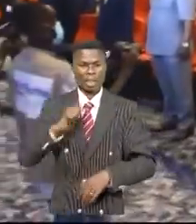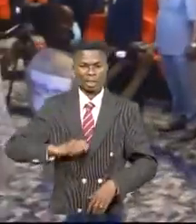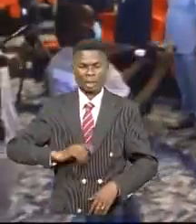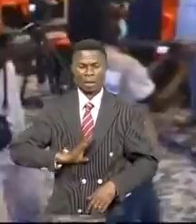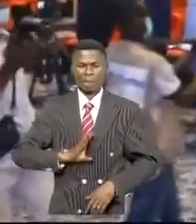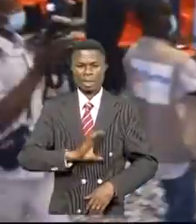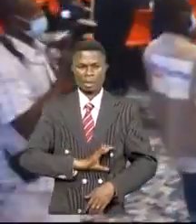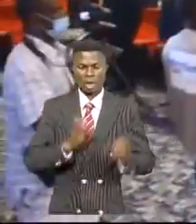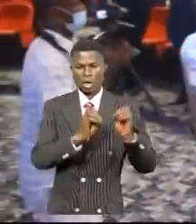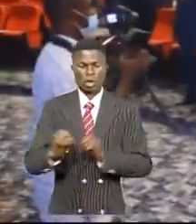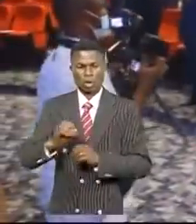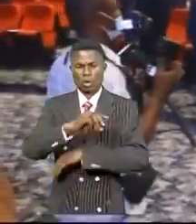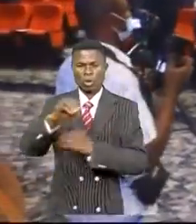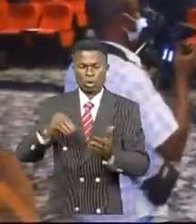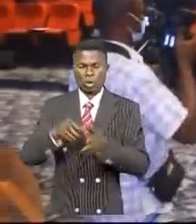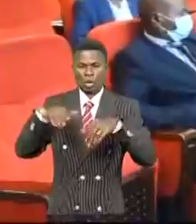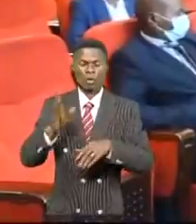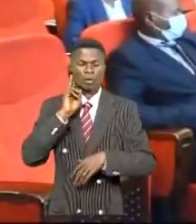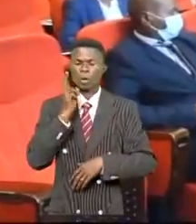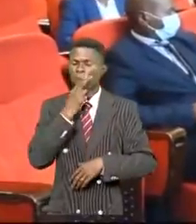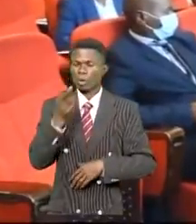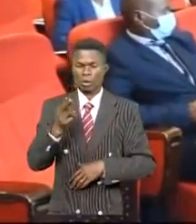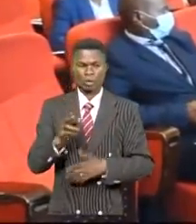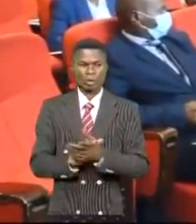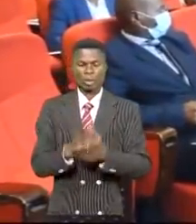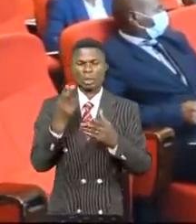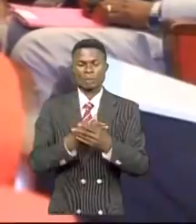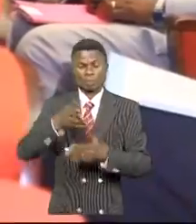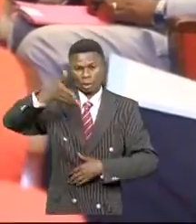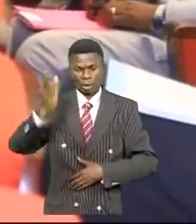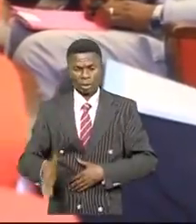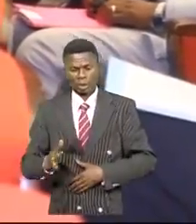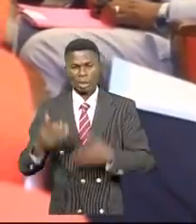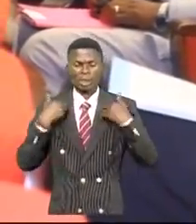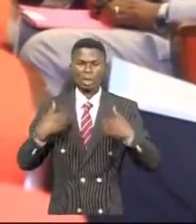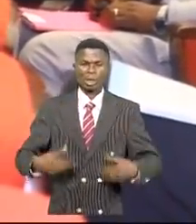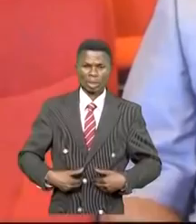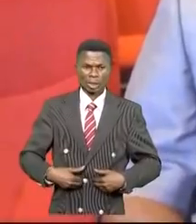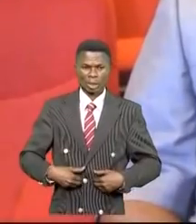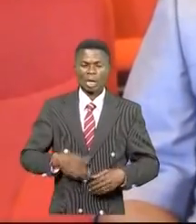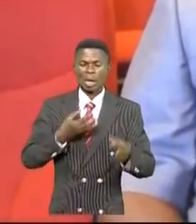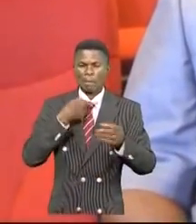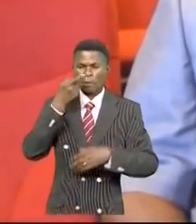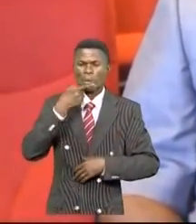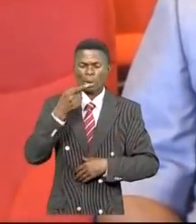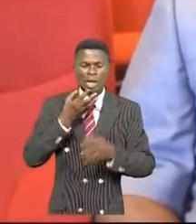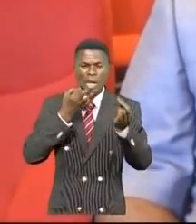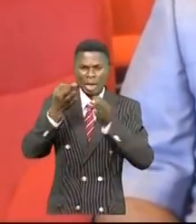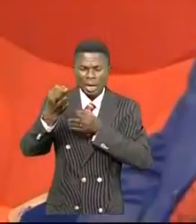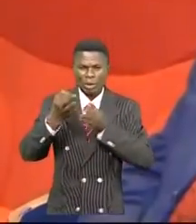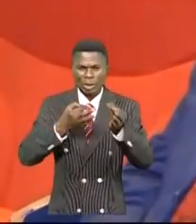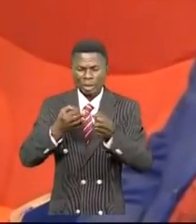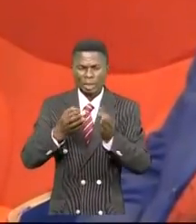organisée dans la salle Kempinski du Fleuve Congo Hôtel des intelligences. Des experts en santé se sont dévoilés pour expliquer